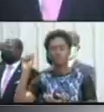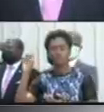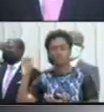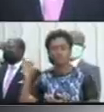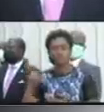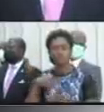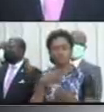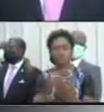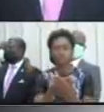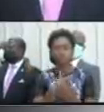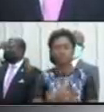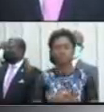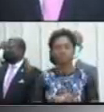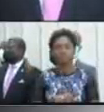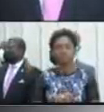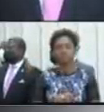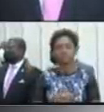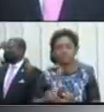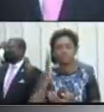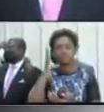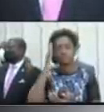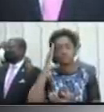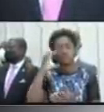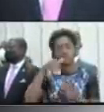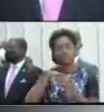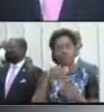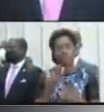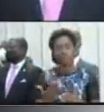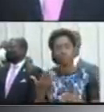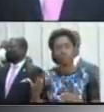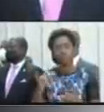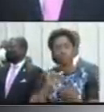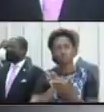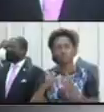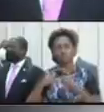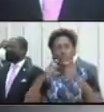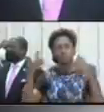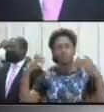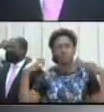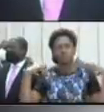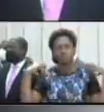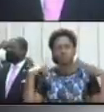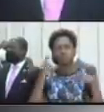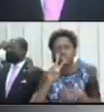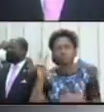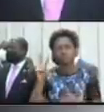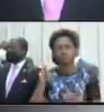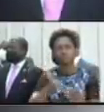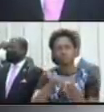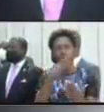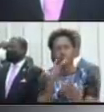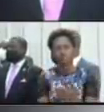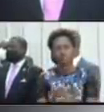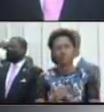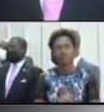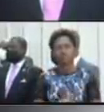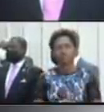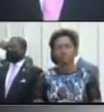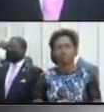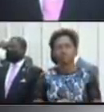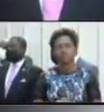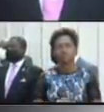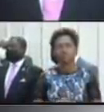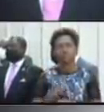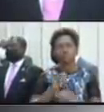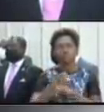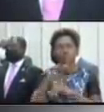Action arrivée. Nous connaissons dans le bas, il y a un gros chef bandit qui était sauvé dans la prison qui est tombé. Nous voyons un